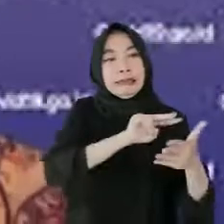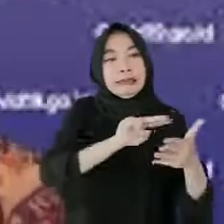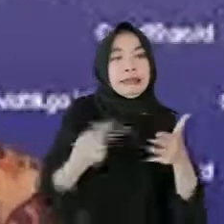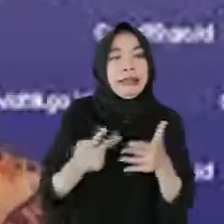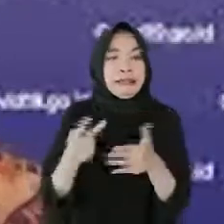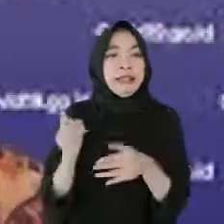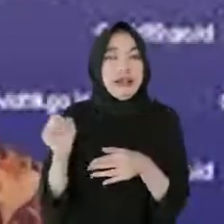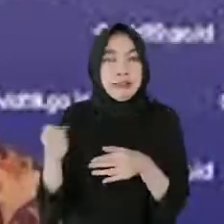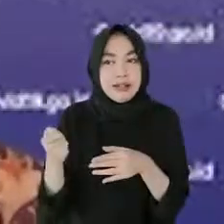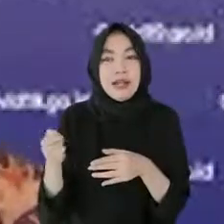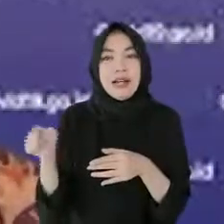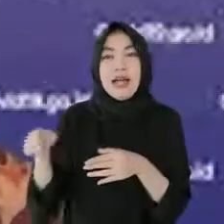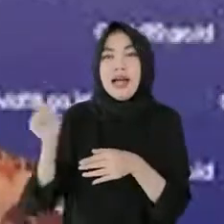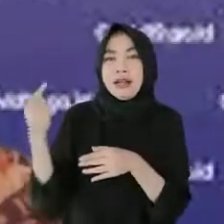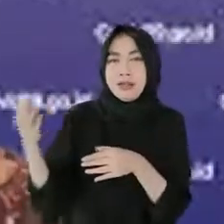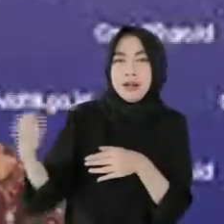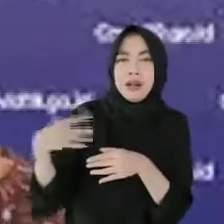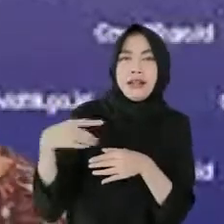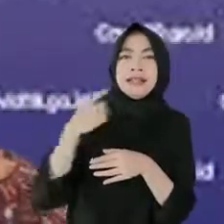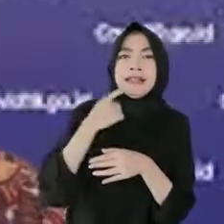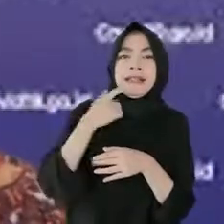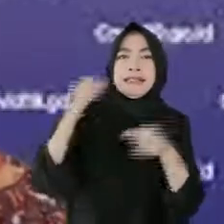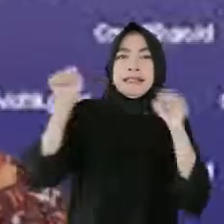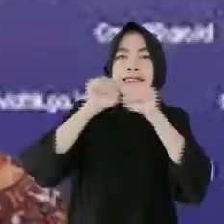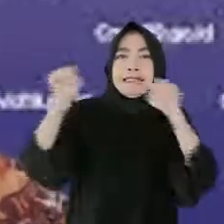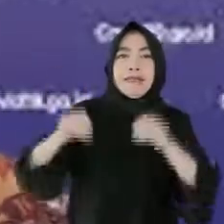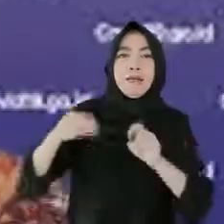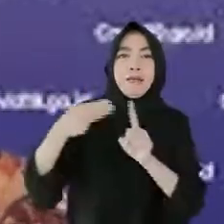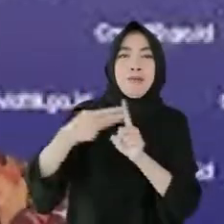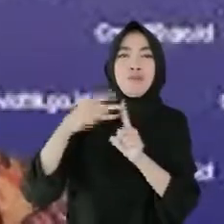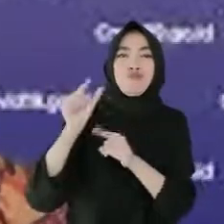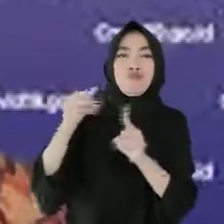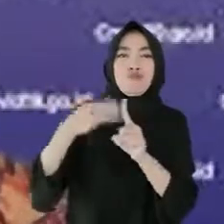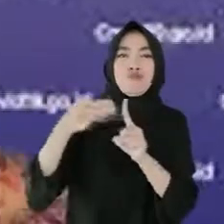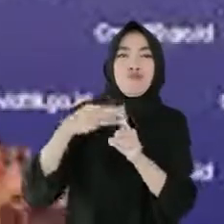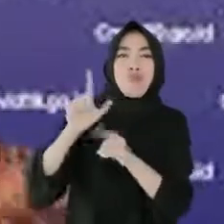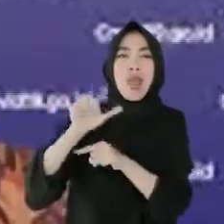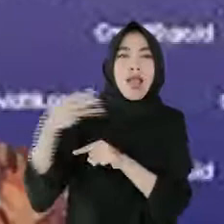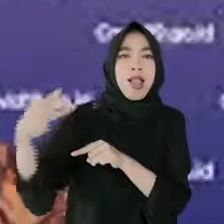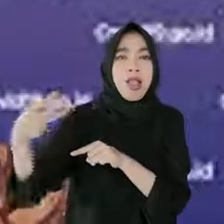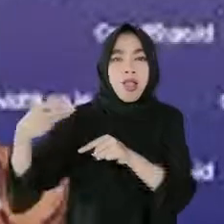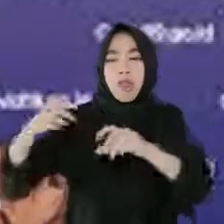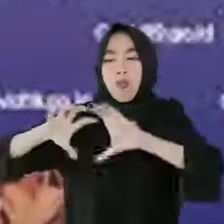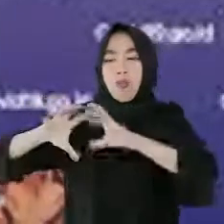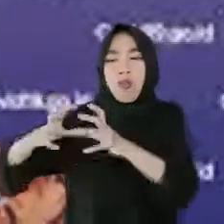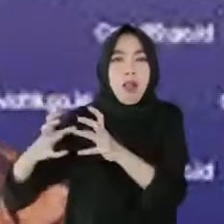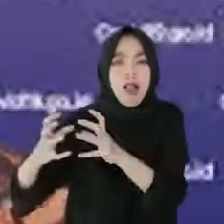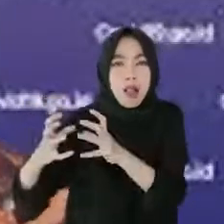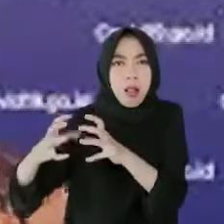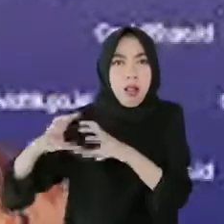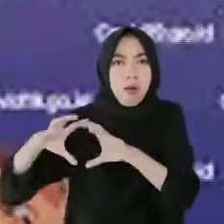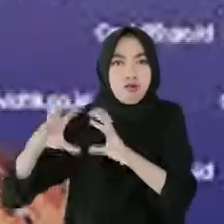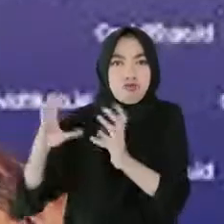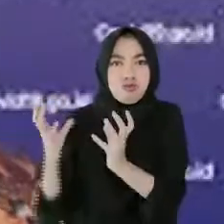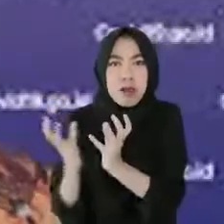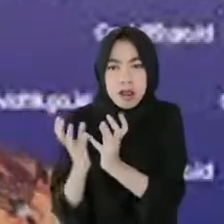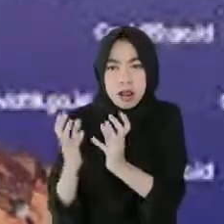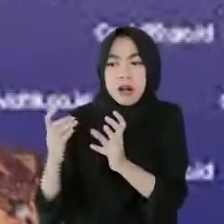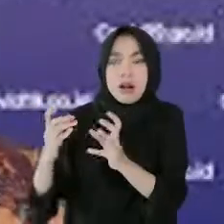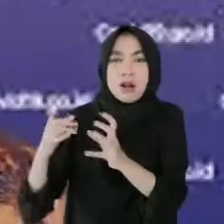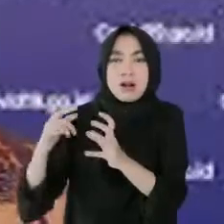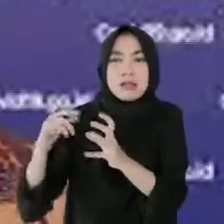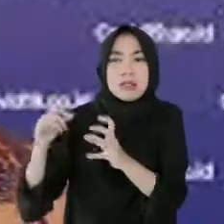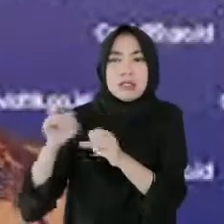sistem Babel dan bagaimana ini bisa bener-bener secara yang tetap dilakukan Pak Gatot apakah akan